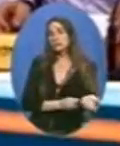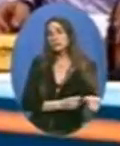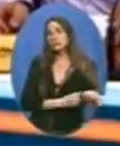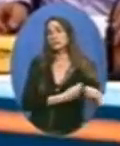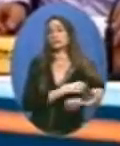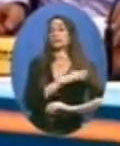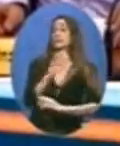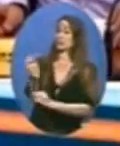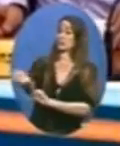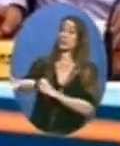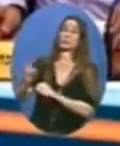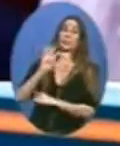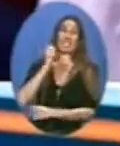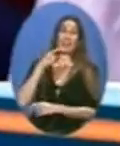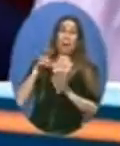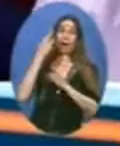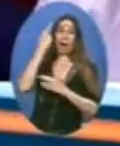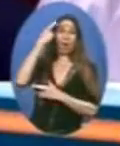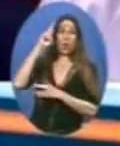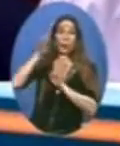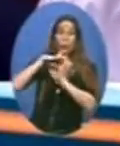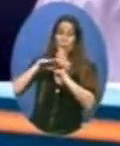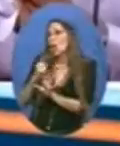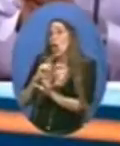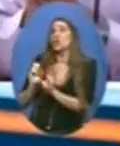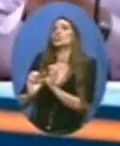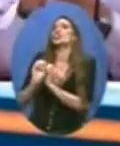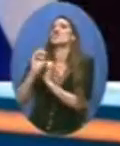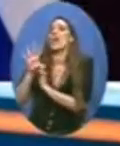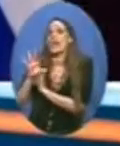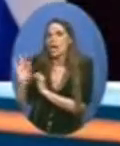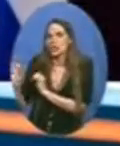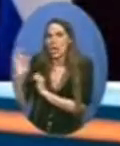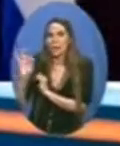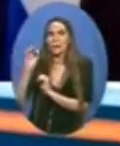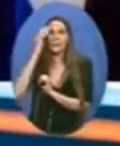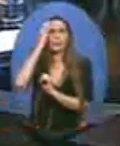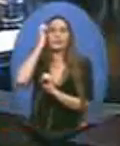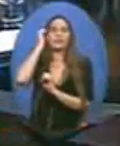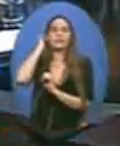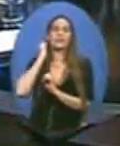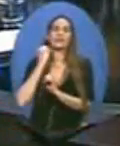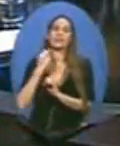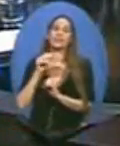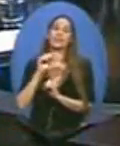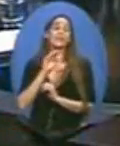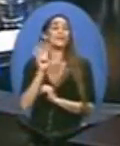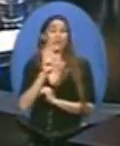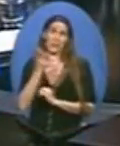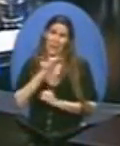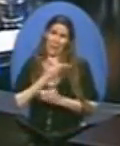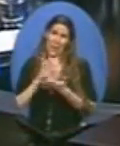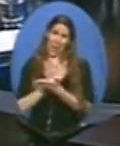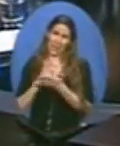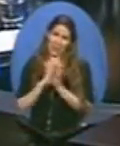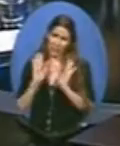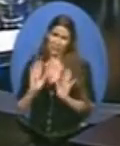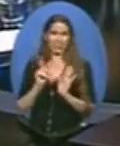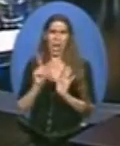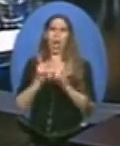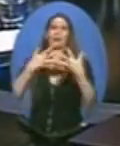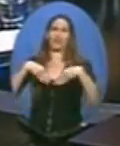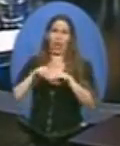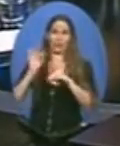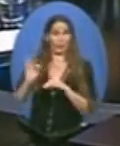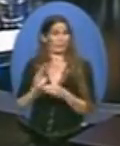מתכוונים ליישם הוא רעיון חוקי כמובן, אז אני לא רואה בכך שום בעיה. בנימין נתניהו שנושא באחריות והוא מקבל את ההחלטות. לא, אבל אתה קורא היום בעיתונים,